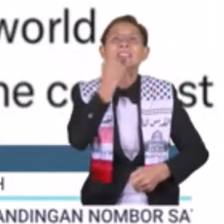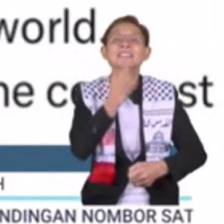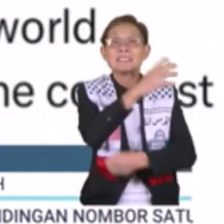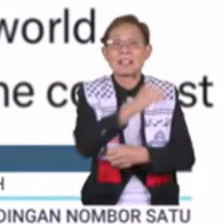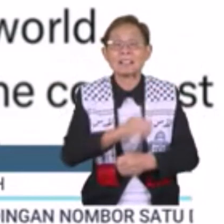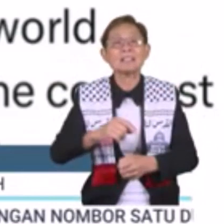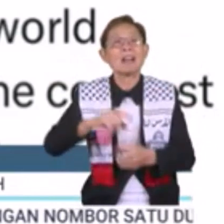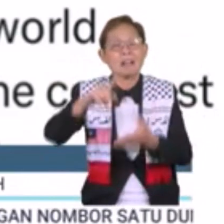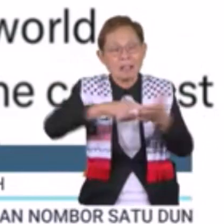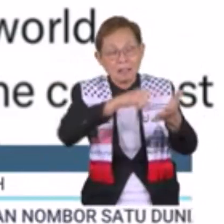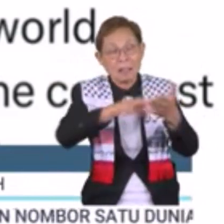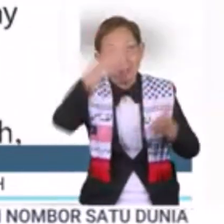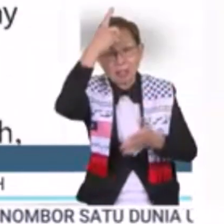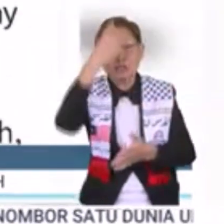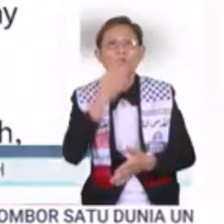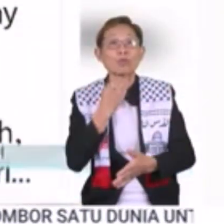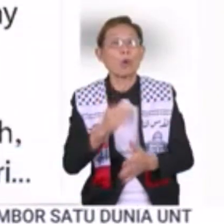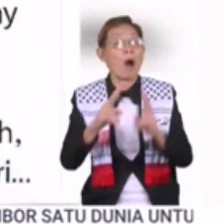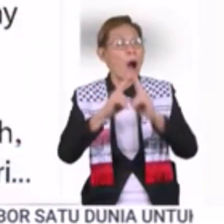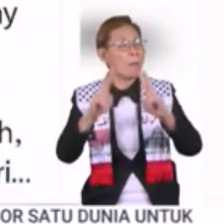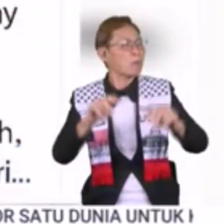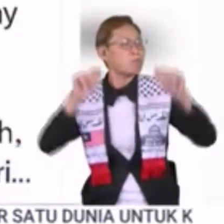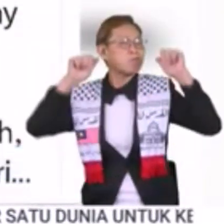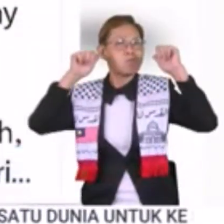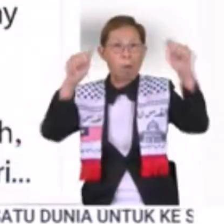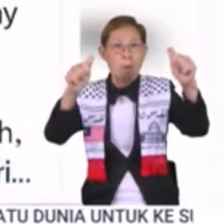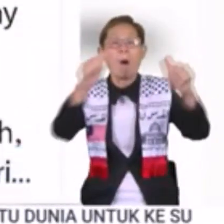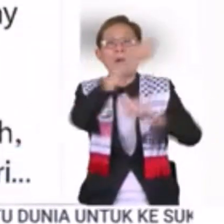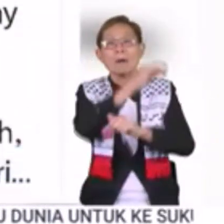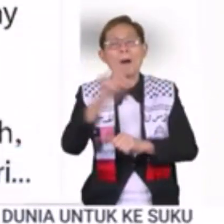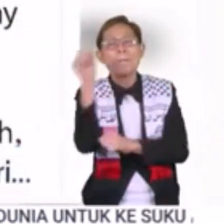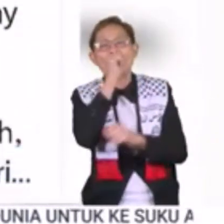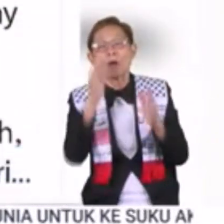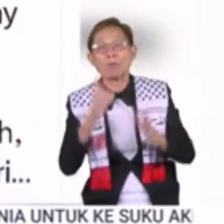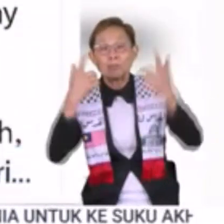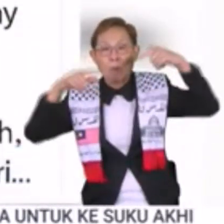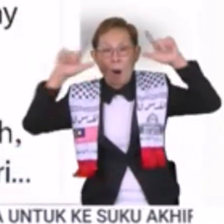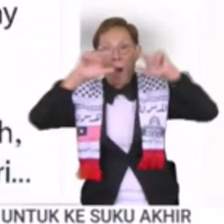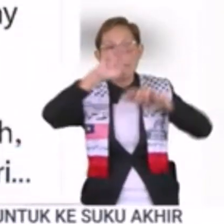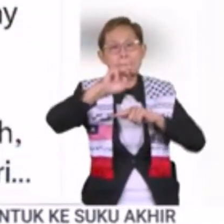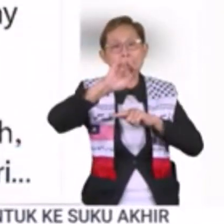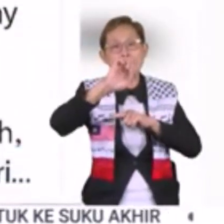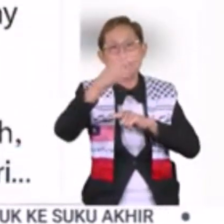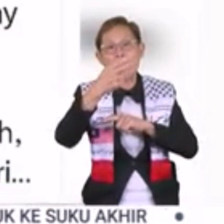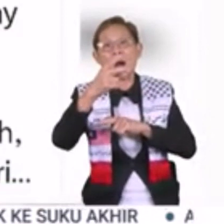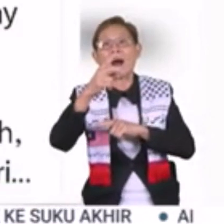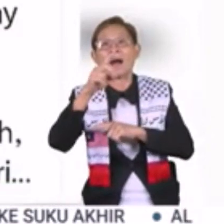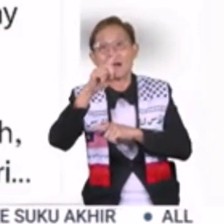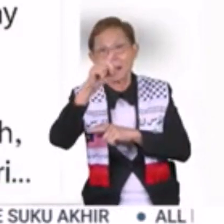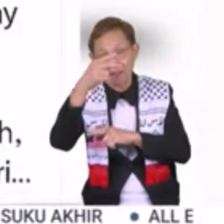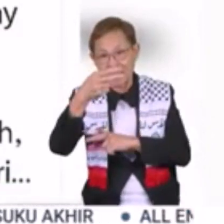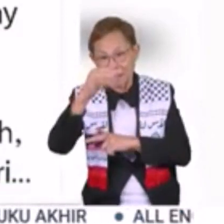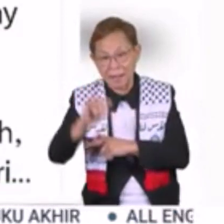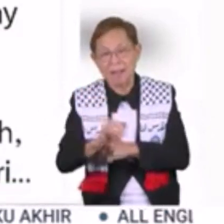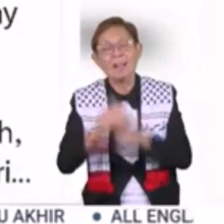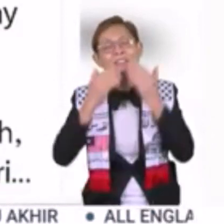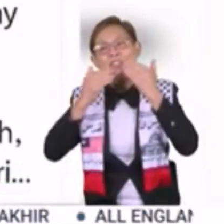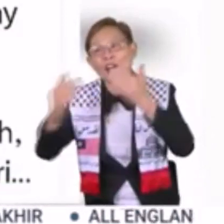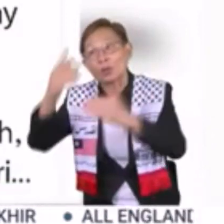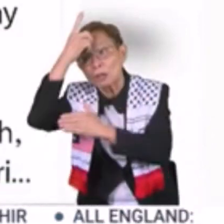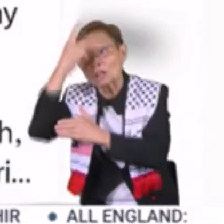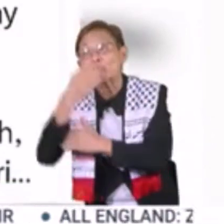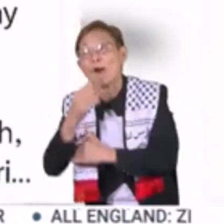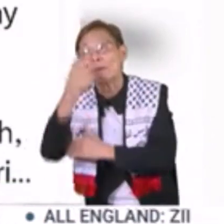kritikan Datuk Seri Anwar amat menakjubkan Selain itu penyanyi terkenal Mahir Zin turut berterima kasih kepada Datuk Seri Anwar